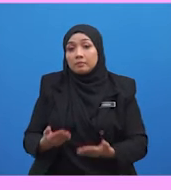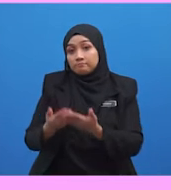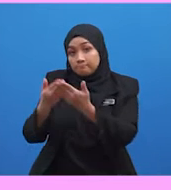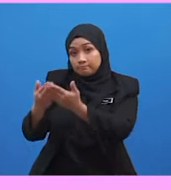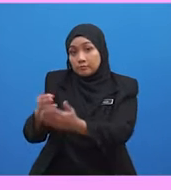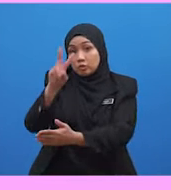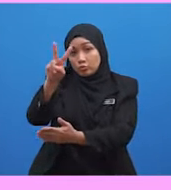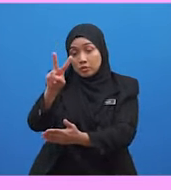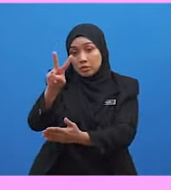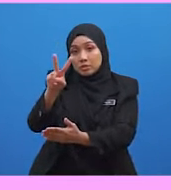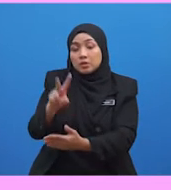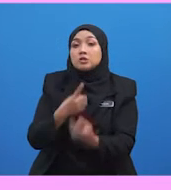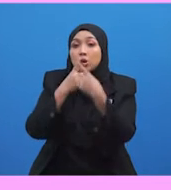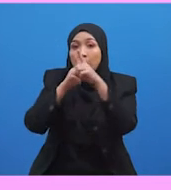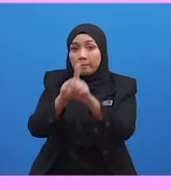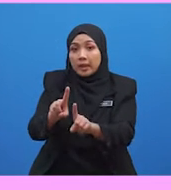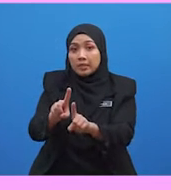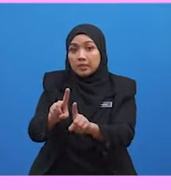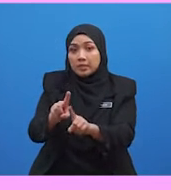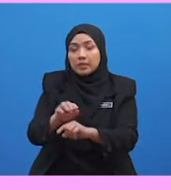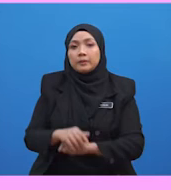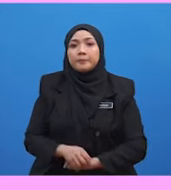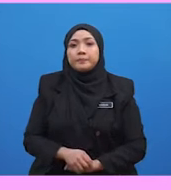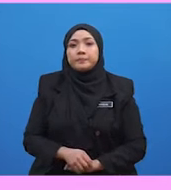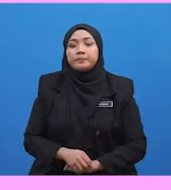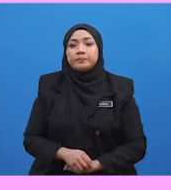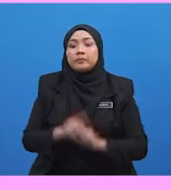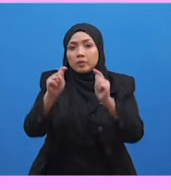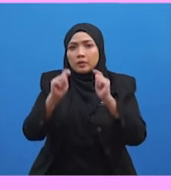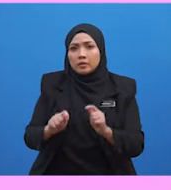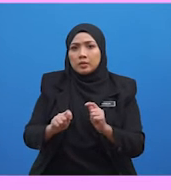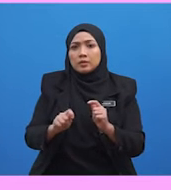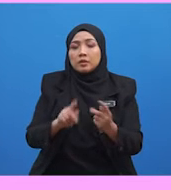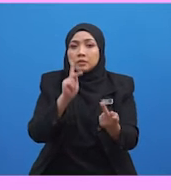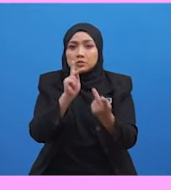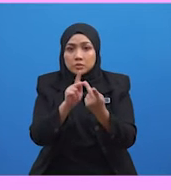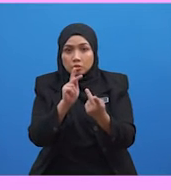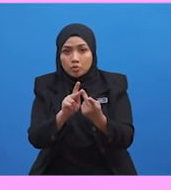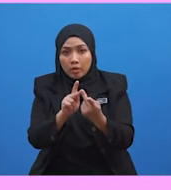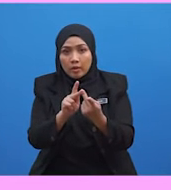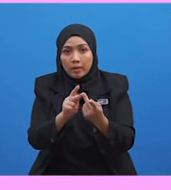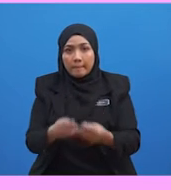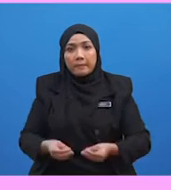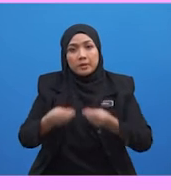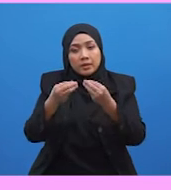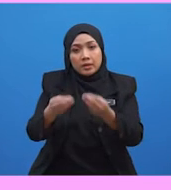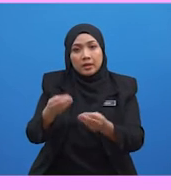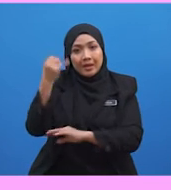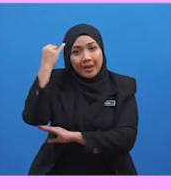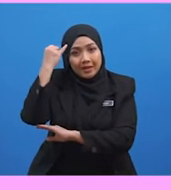Cadangan dua jawapan kelebihan teknik Delphi ialah teknik ini amat sesuai untuk memberikan idea